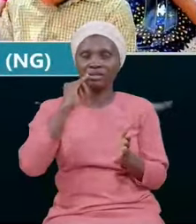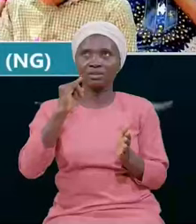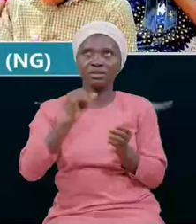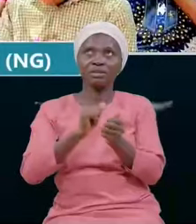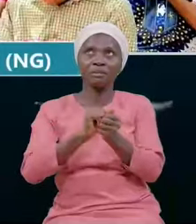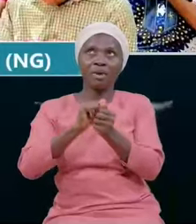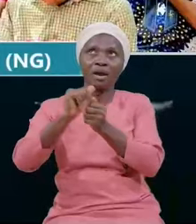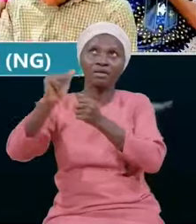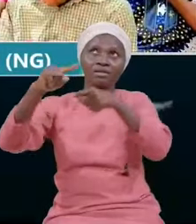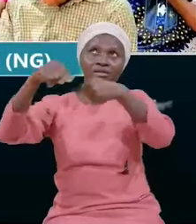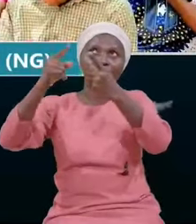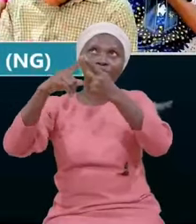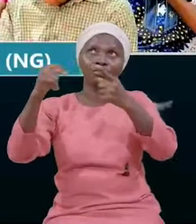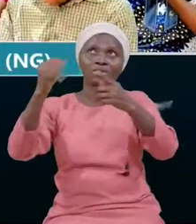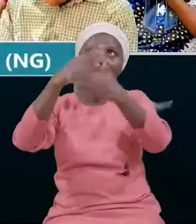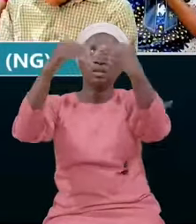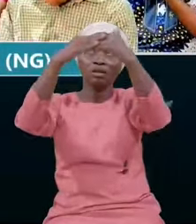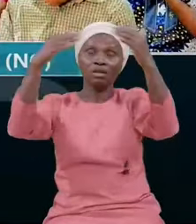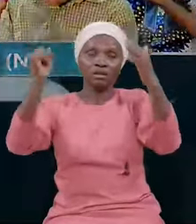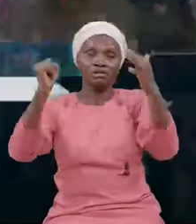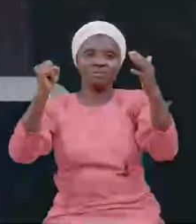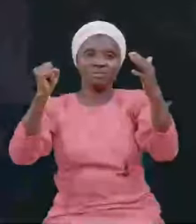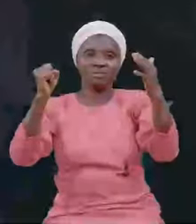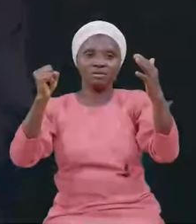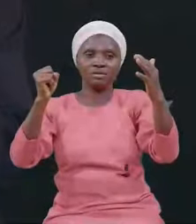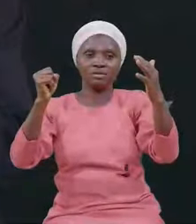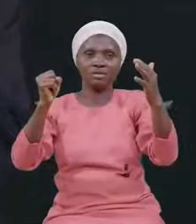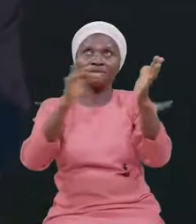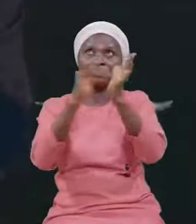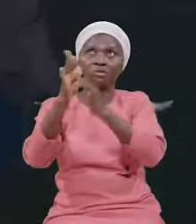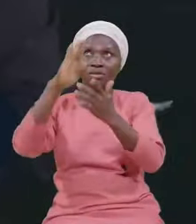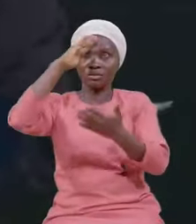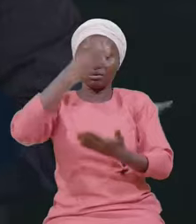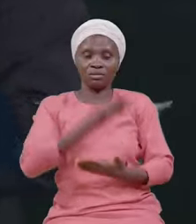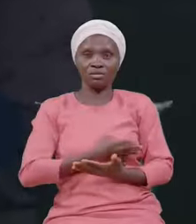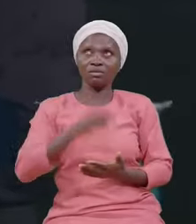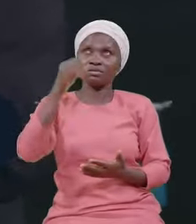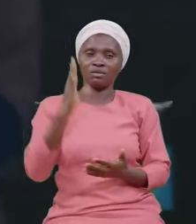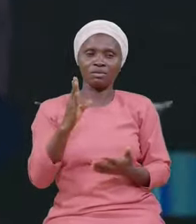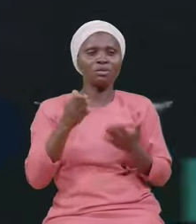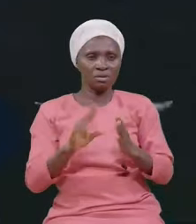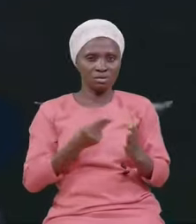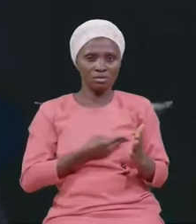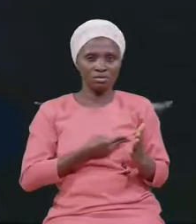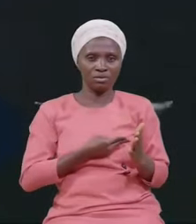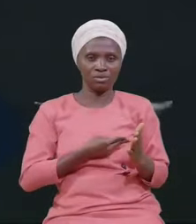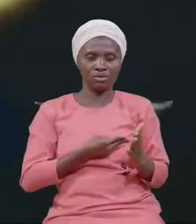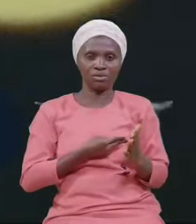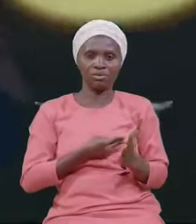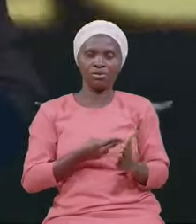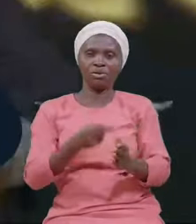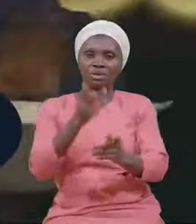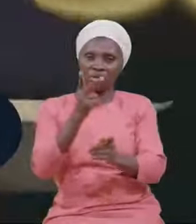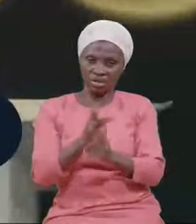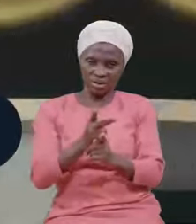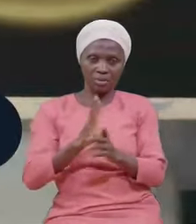les cieux, Jésus, le Fils de Dieu. Demeurons fermes